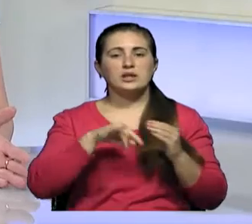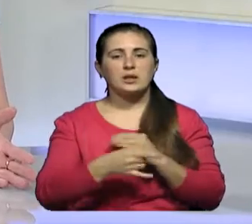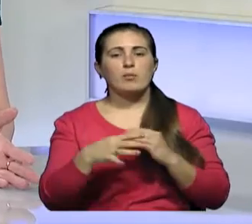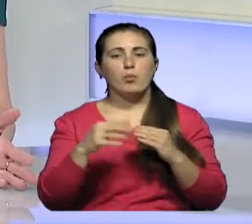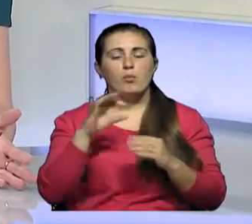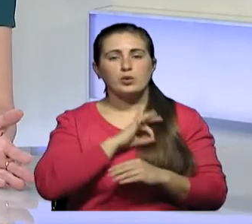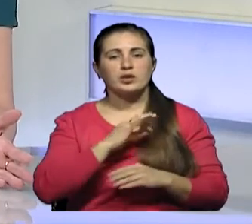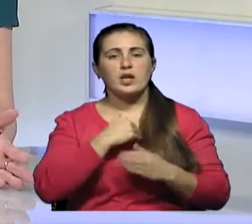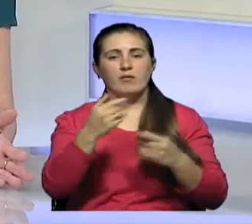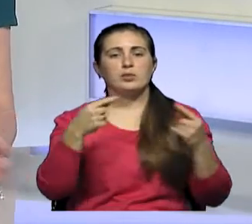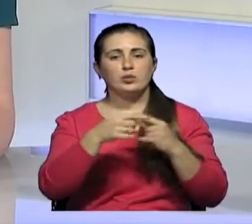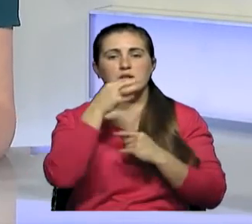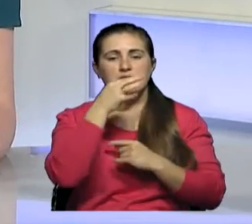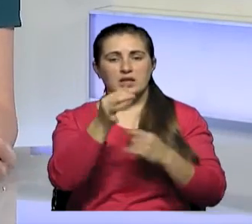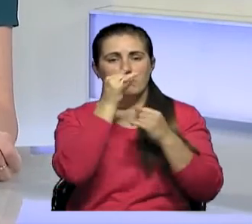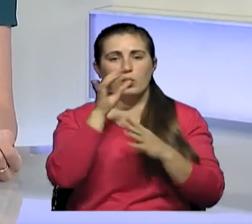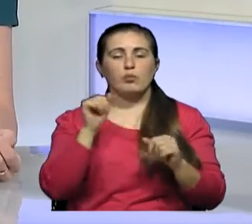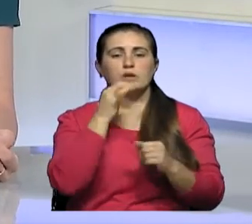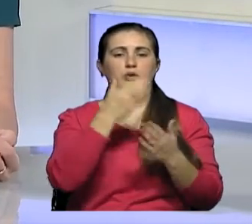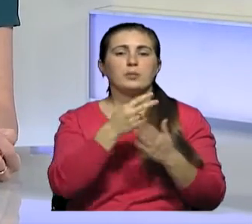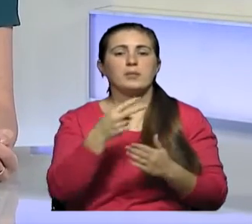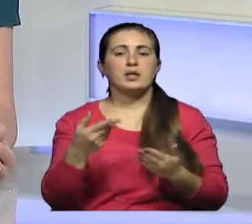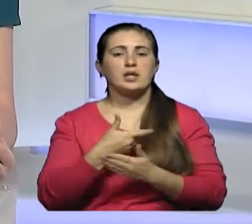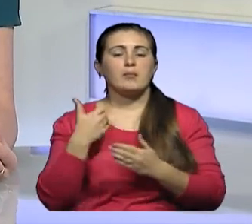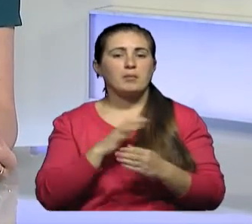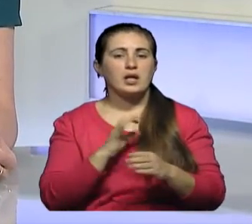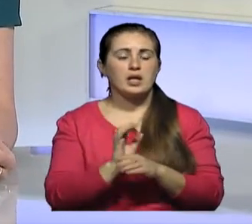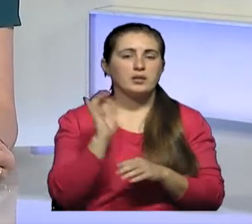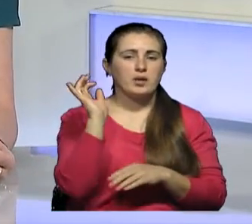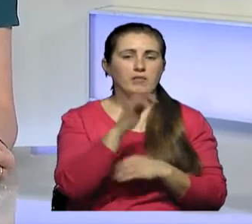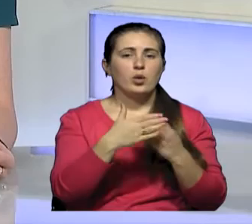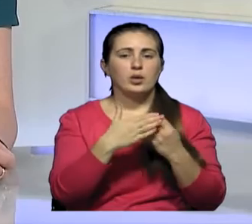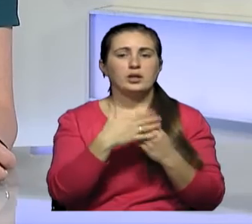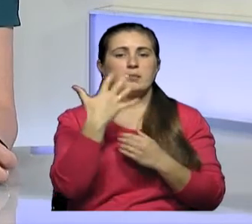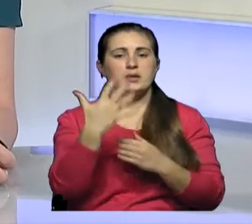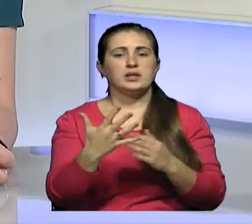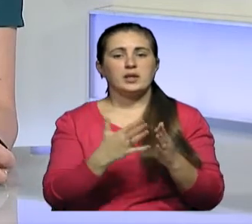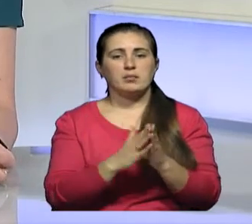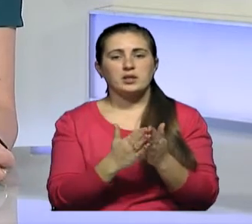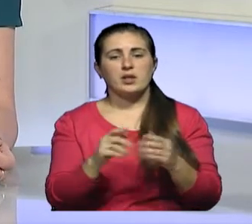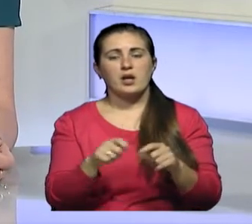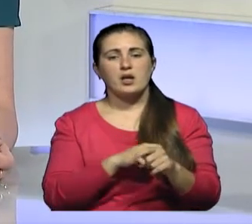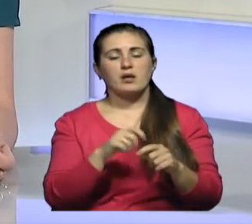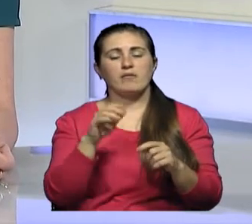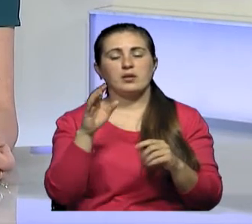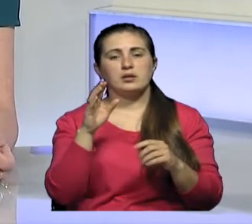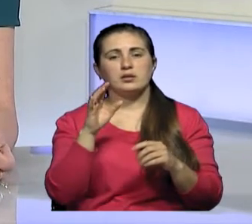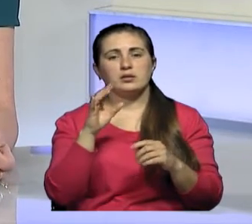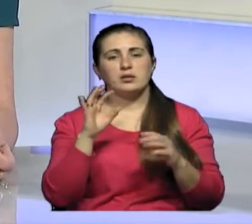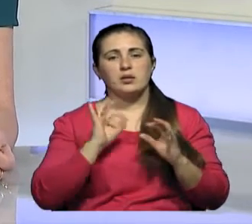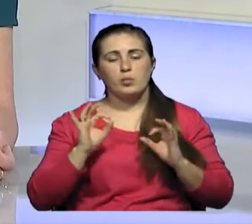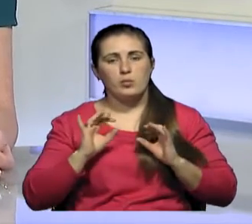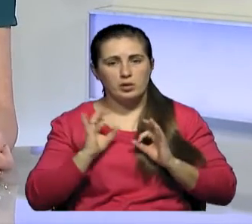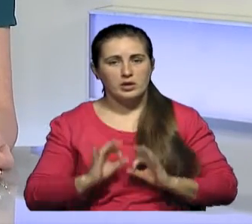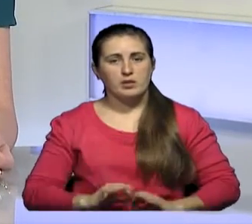цифру сказать не могу могу сказать примеру что нами было направлено около пяти материалов прокуратуры республики крым по факту сноса